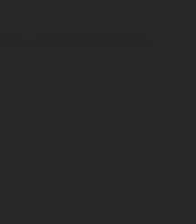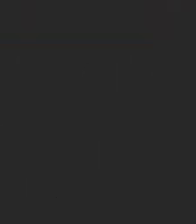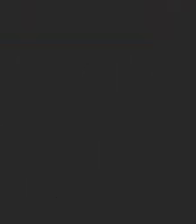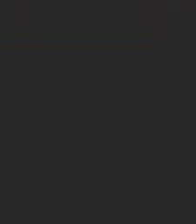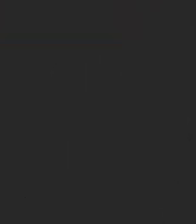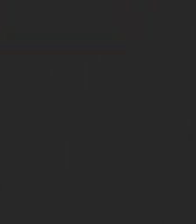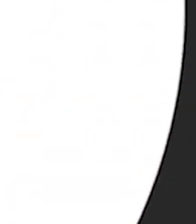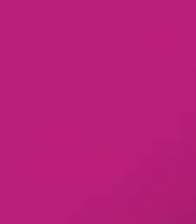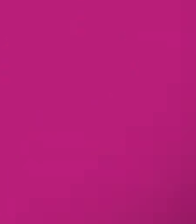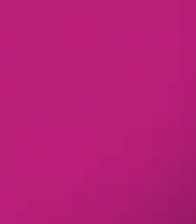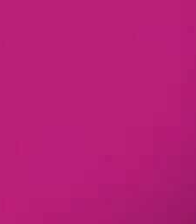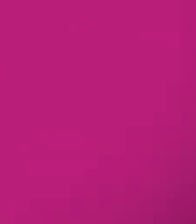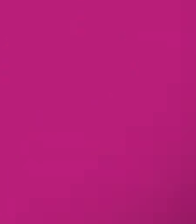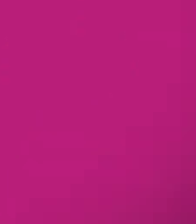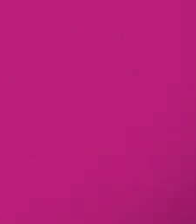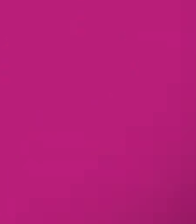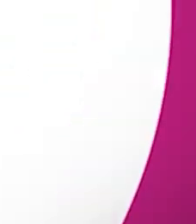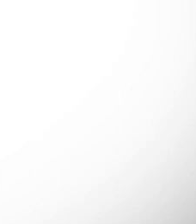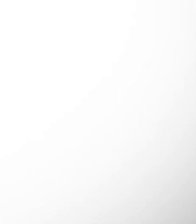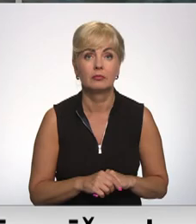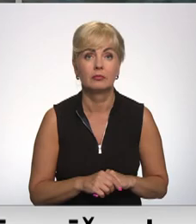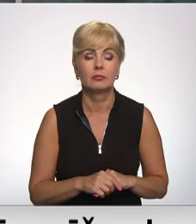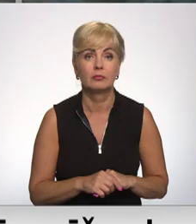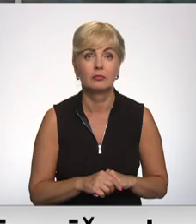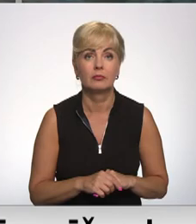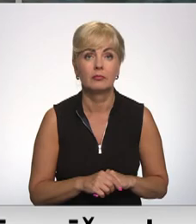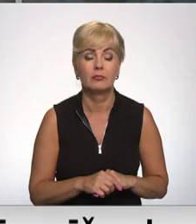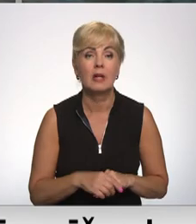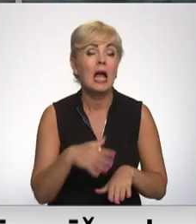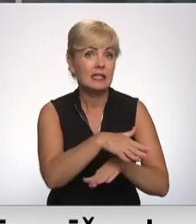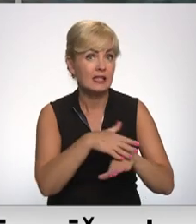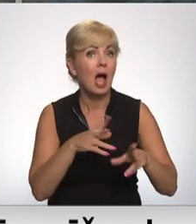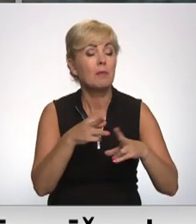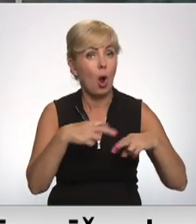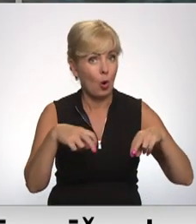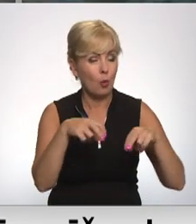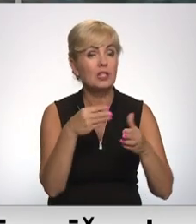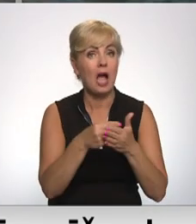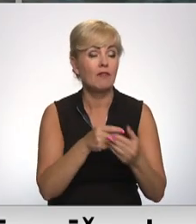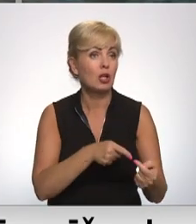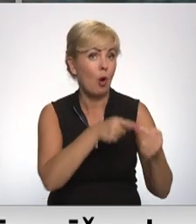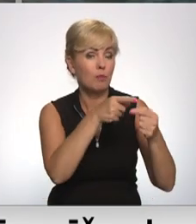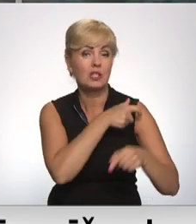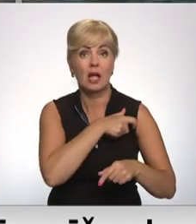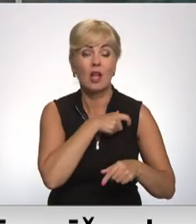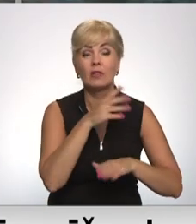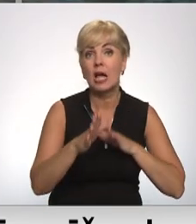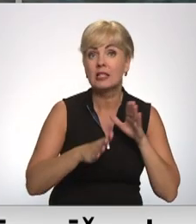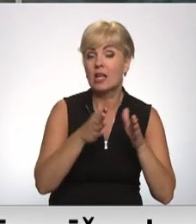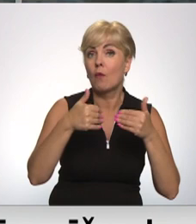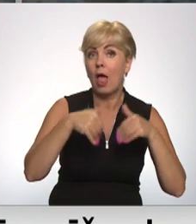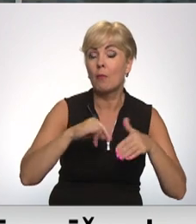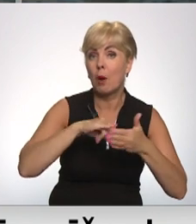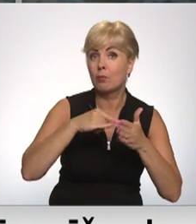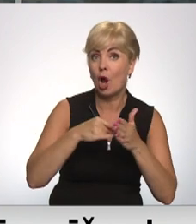Re! Viss ēters ir te! Saeimas komisijai būs jāvērtē opozīcijas deputātu sagatavotais lēmuma